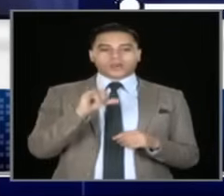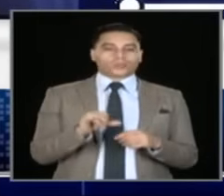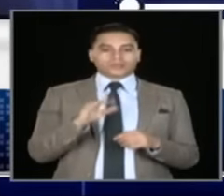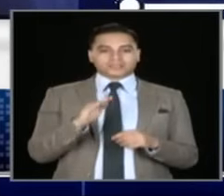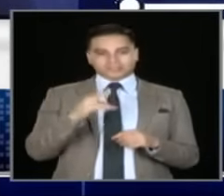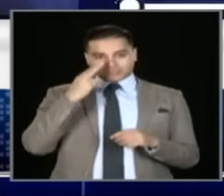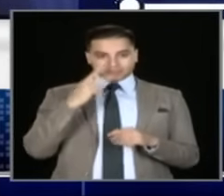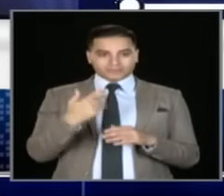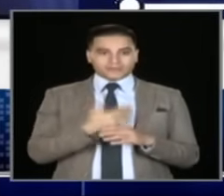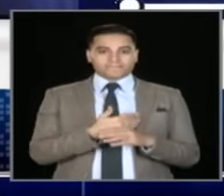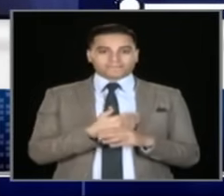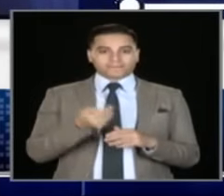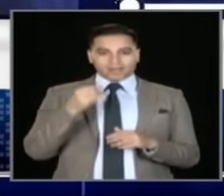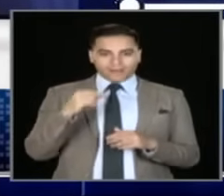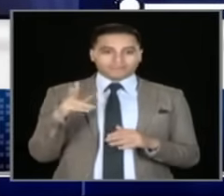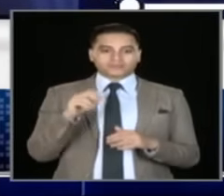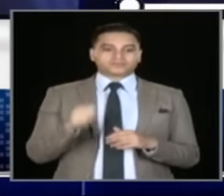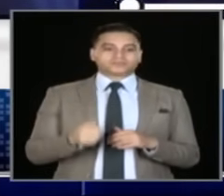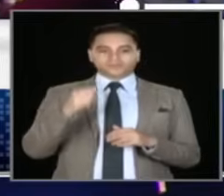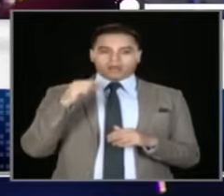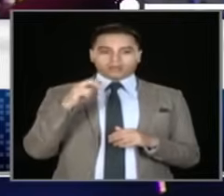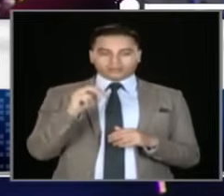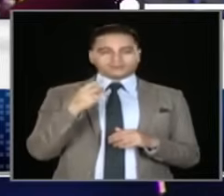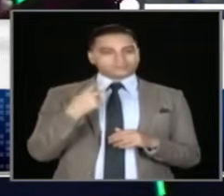أحمد الصادق. إجابة صحيحة،